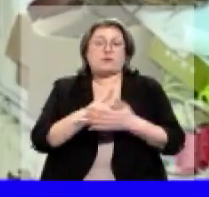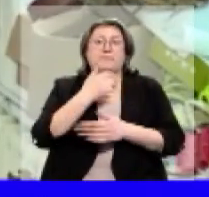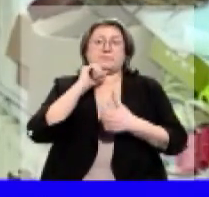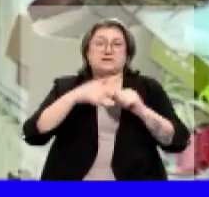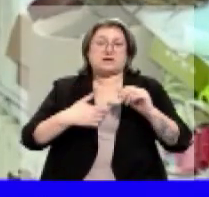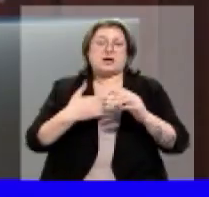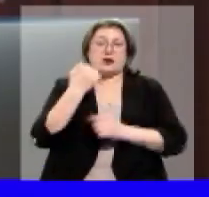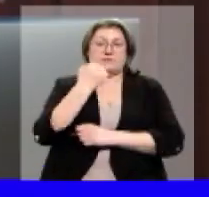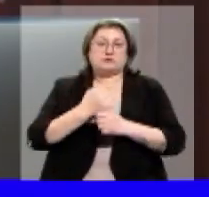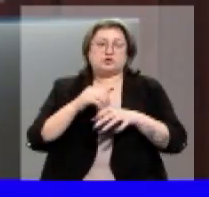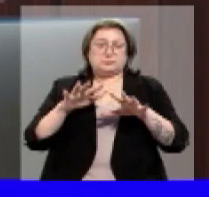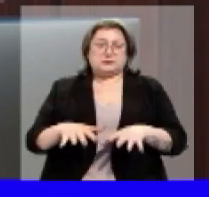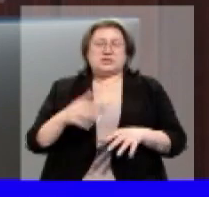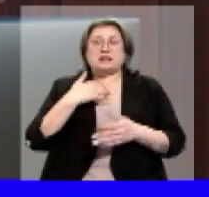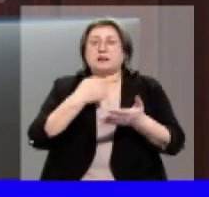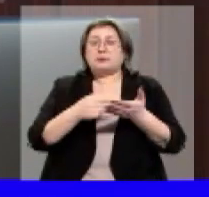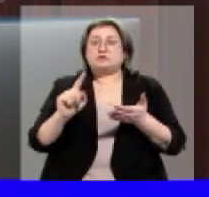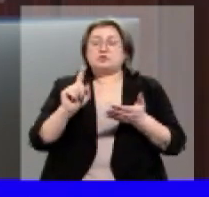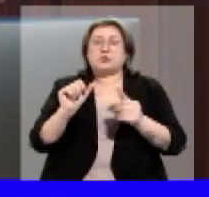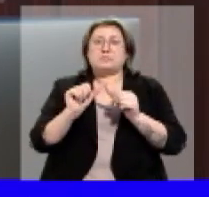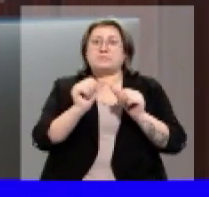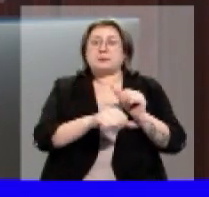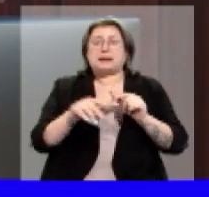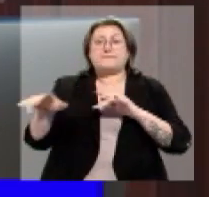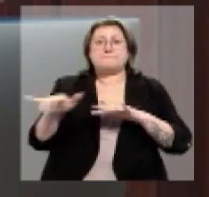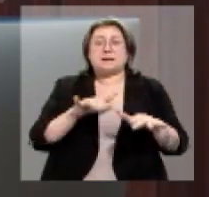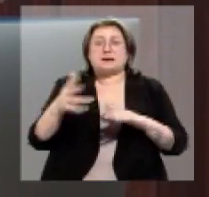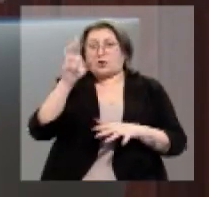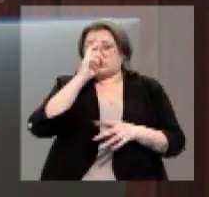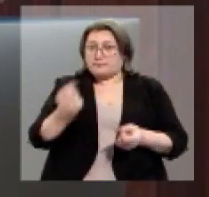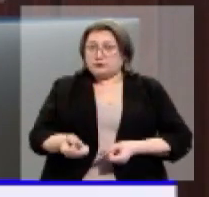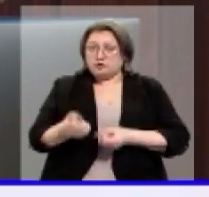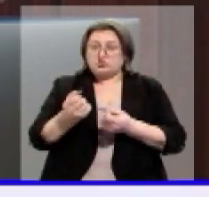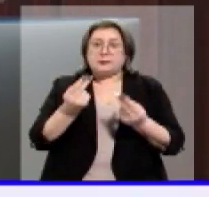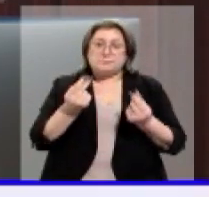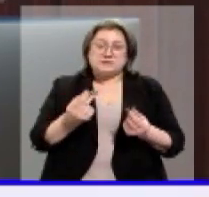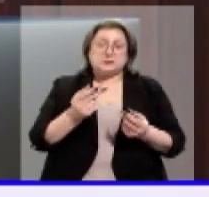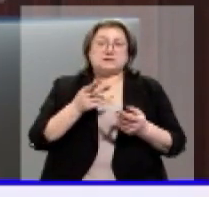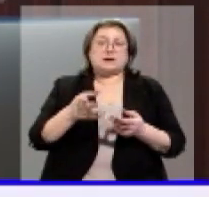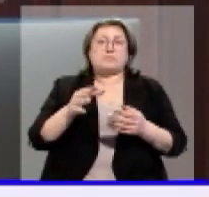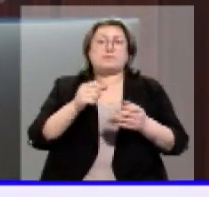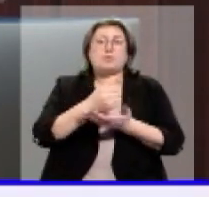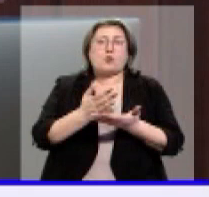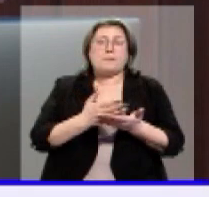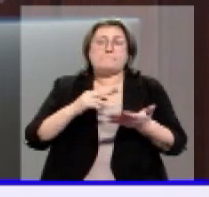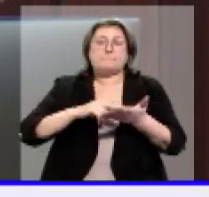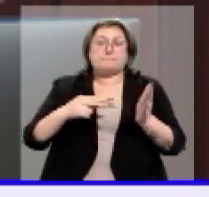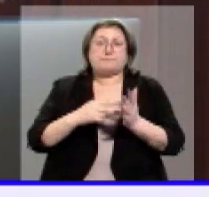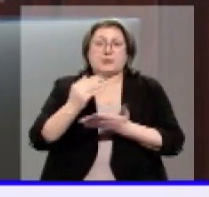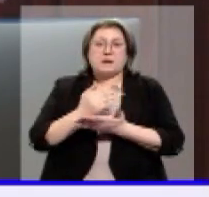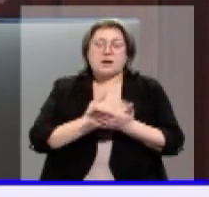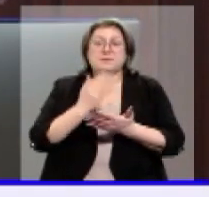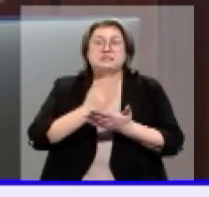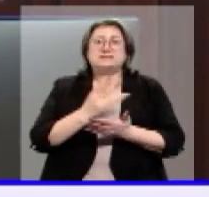постоянных рабочих мест. Хотел бы отметить, что помимо мер государственной поддержки бизнеса в рамках комплексной программы действует